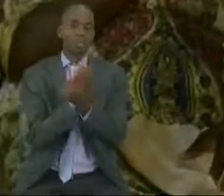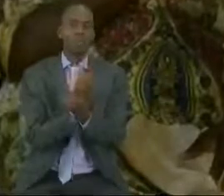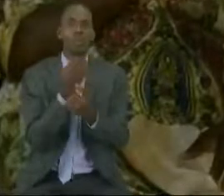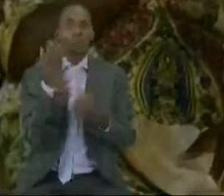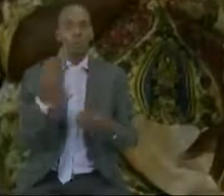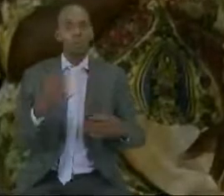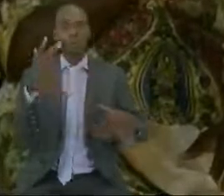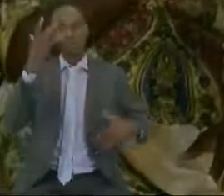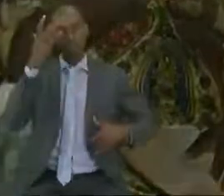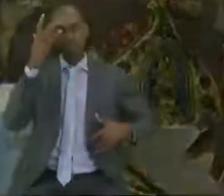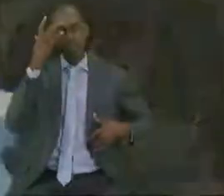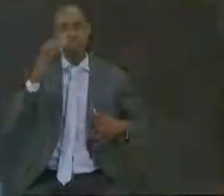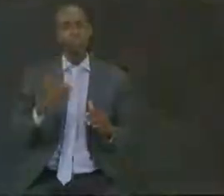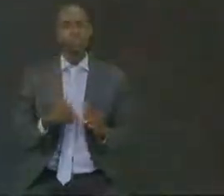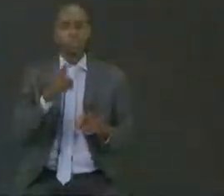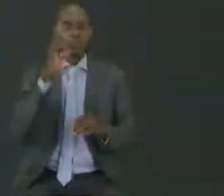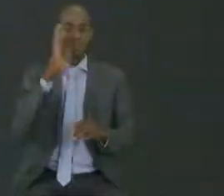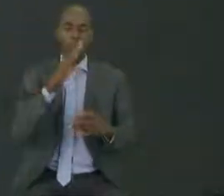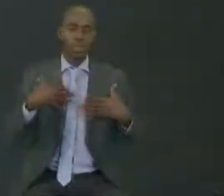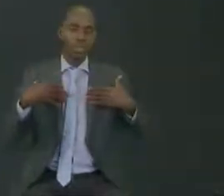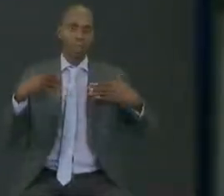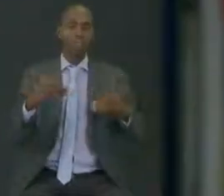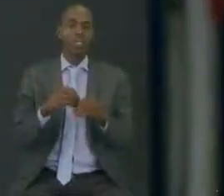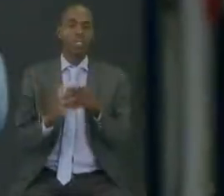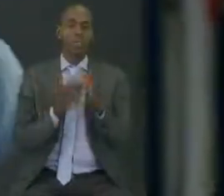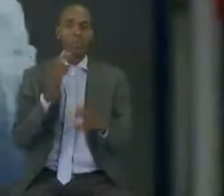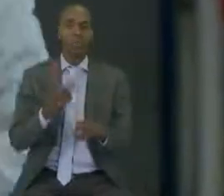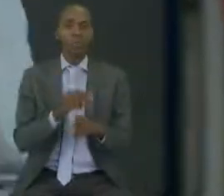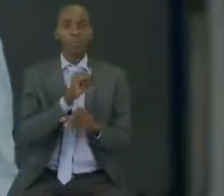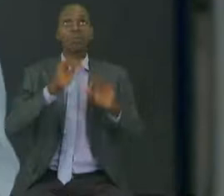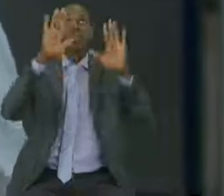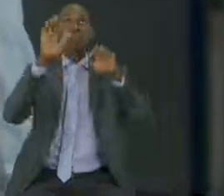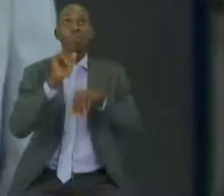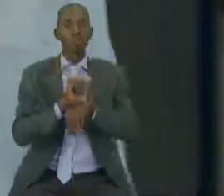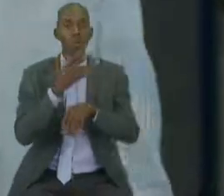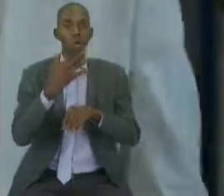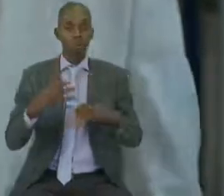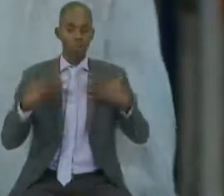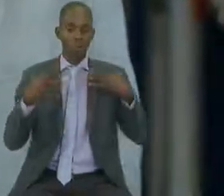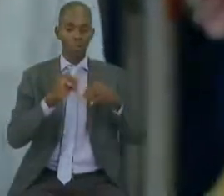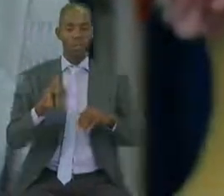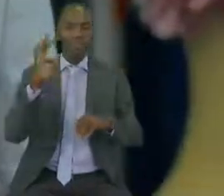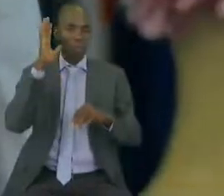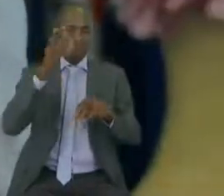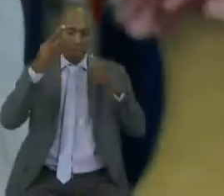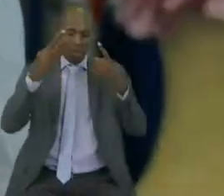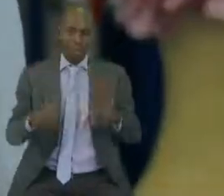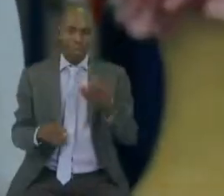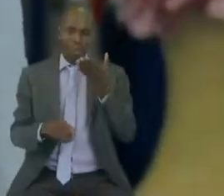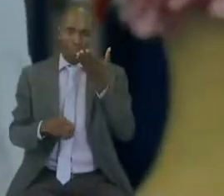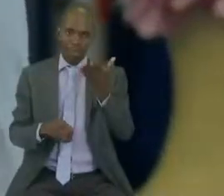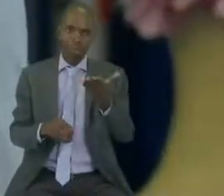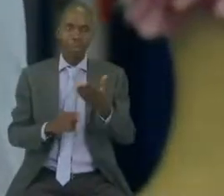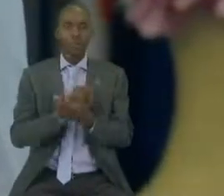de la maladie. Tu seras guéri. Un miracle de guérison se produira